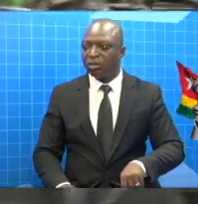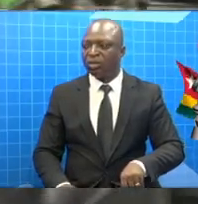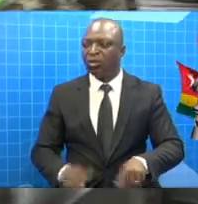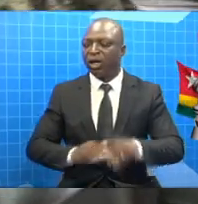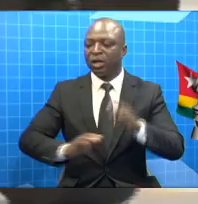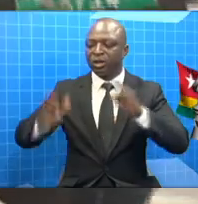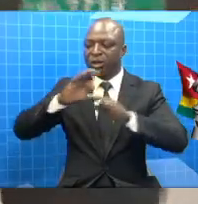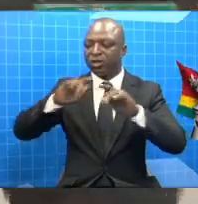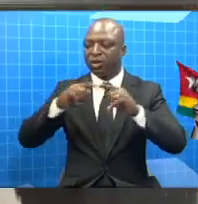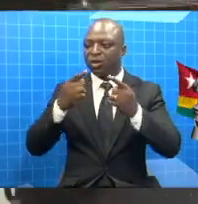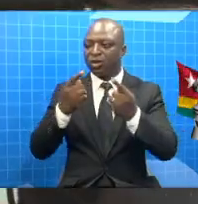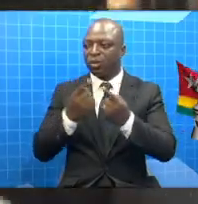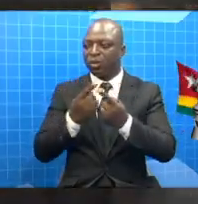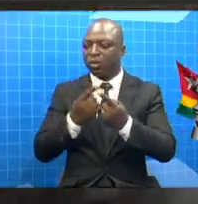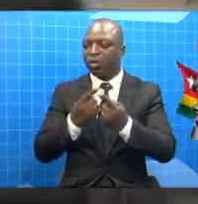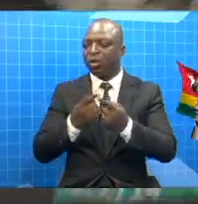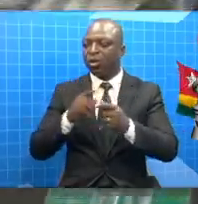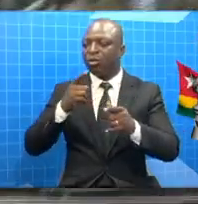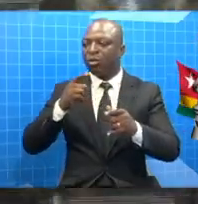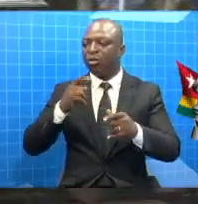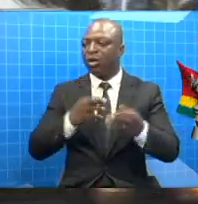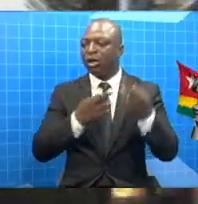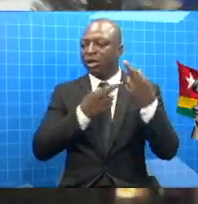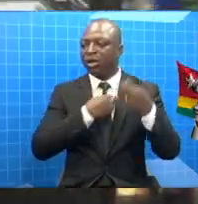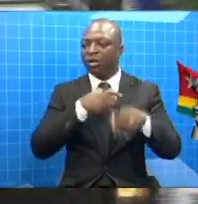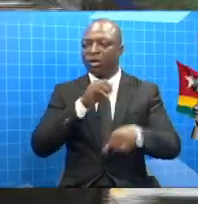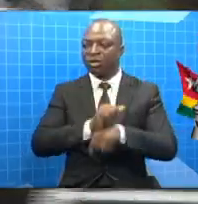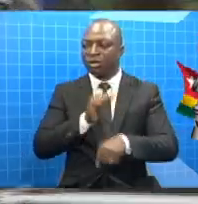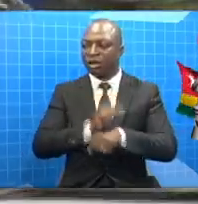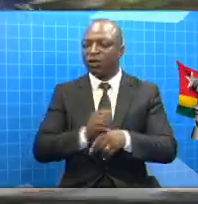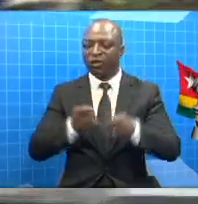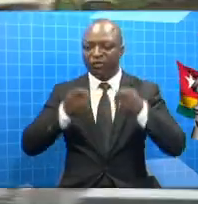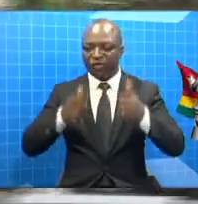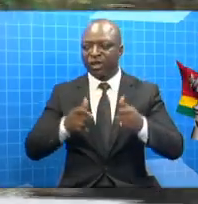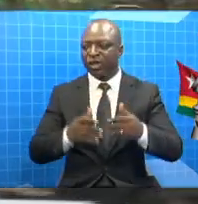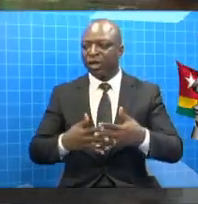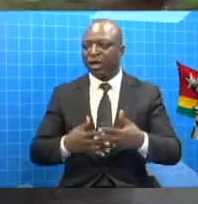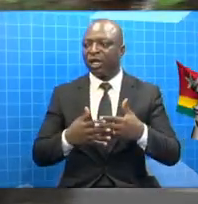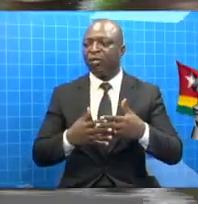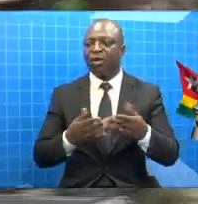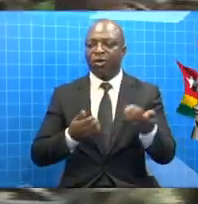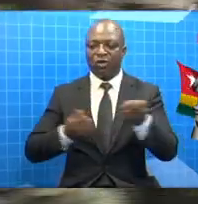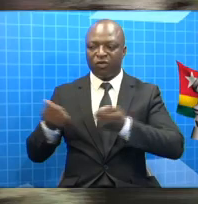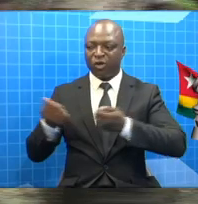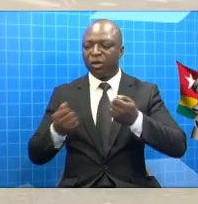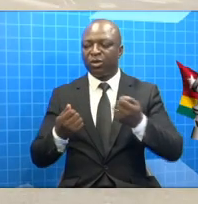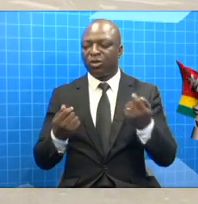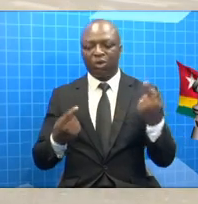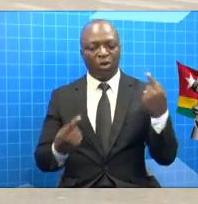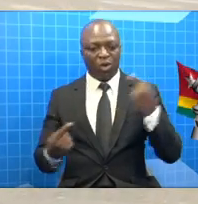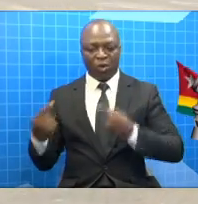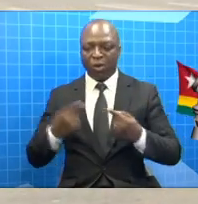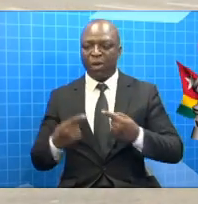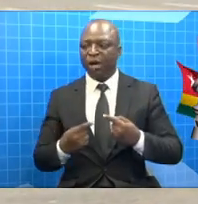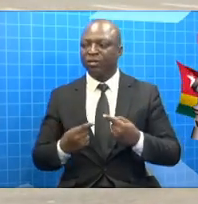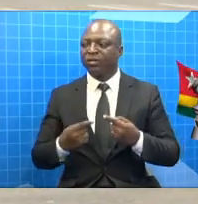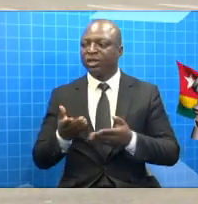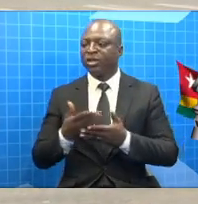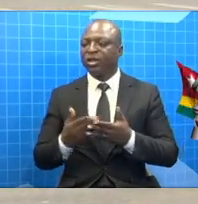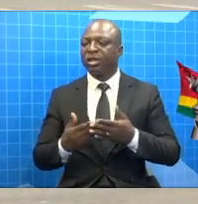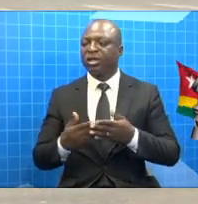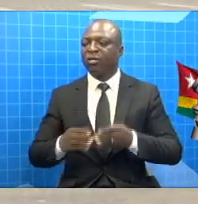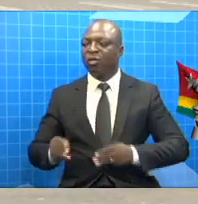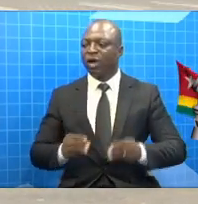en tête de proue le premier bataillon d'intervention rapide équipé de véhicules de combat, des moyens adaptés au